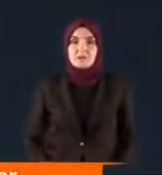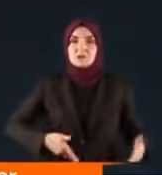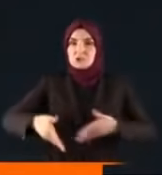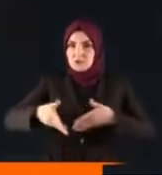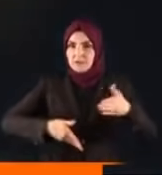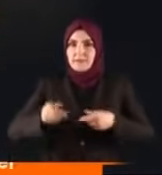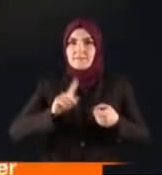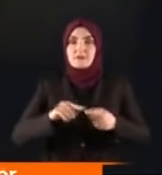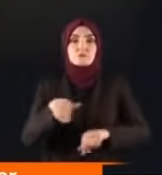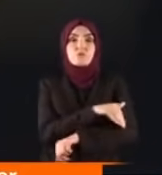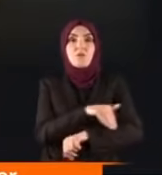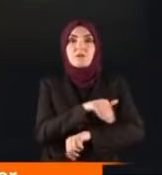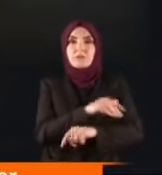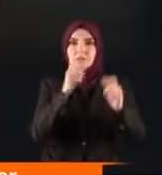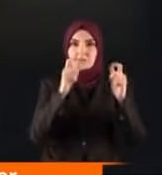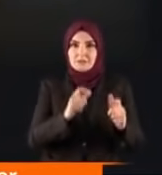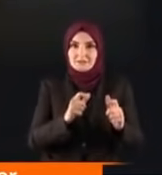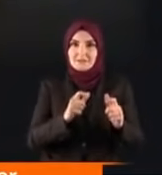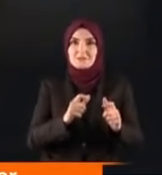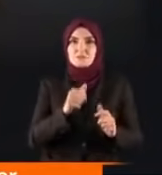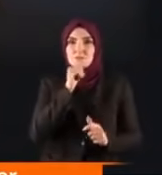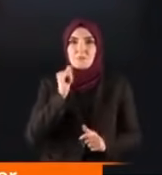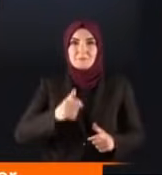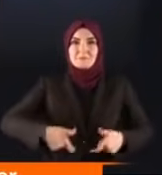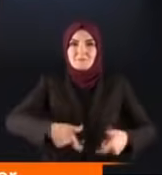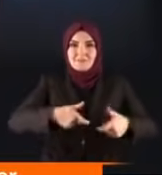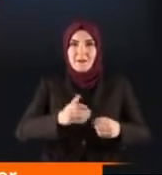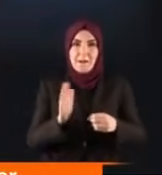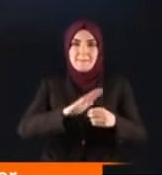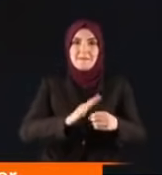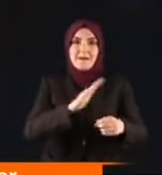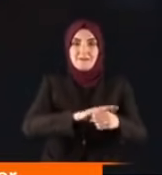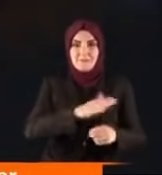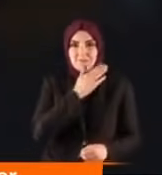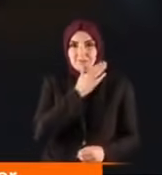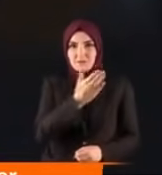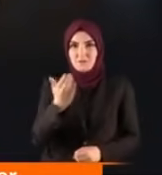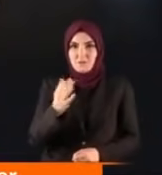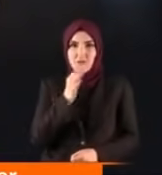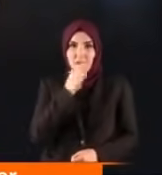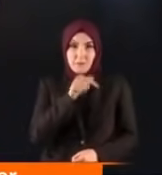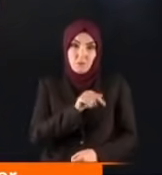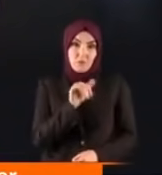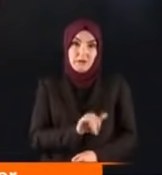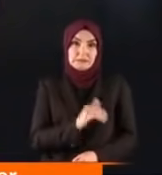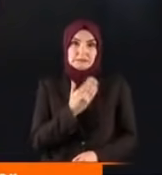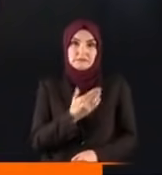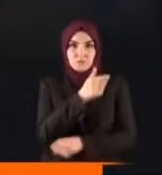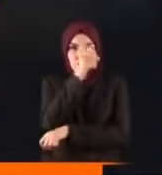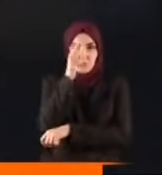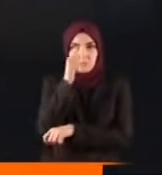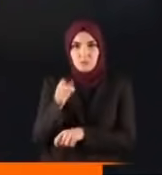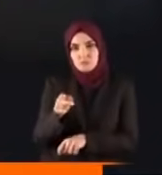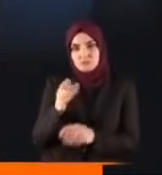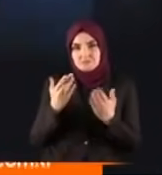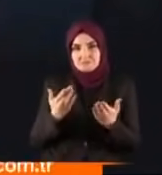Cadde ve sokaklardaki kanalizasyon mazgal kapaklarını biliyorsunuz. Haber onlarla ilgili. Görüntü ise bu. Bir kaza anı ve